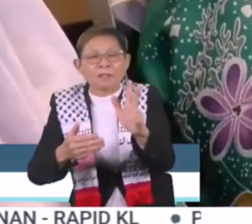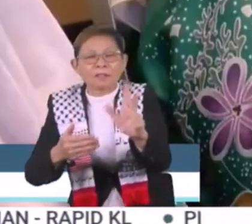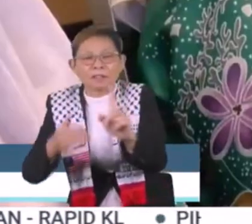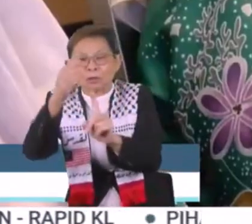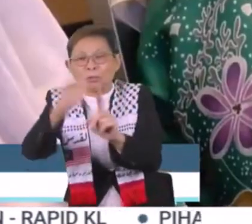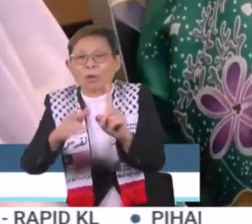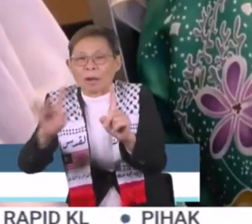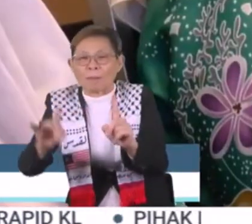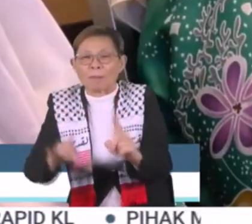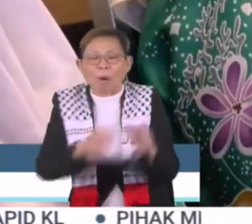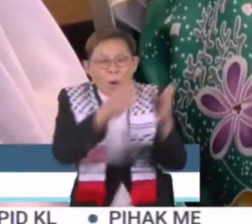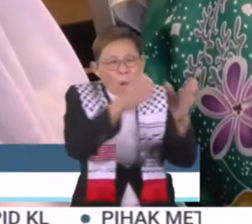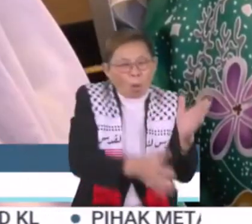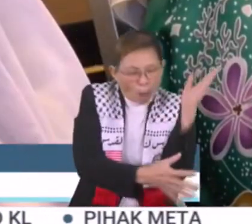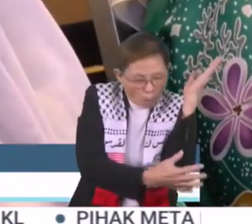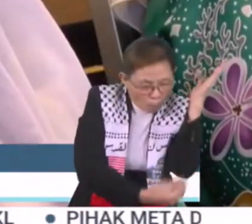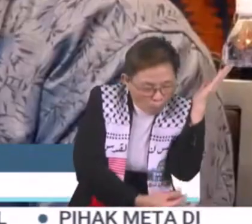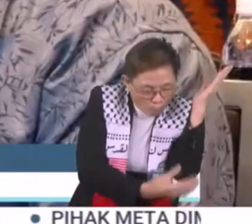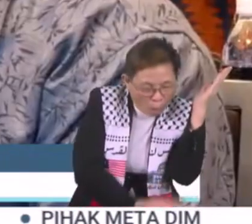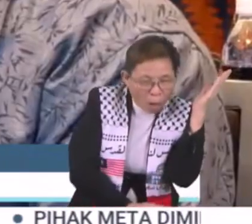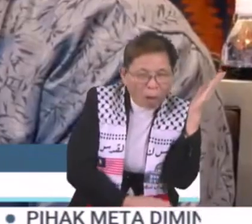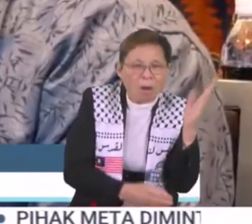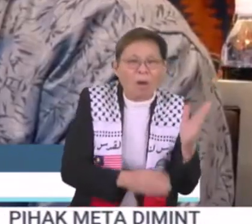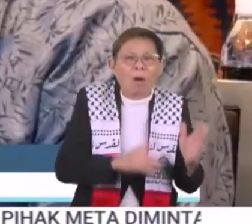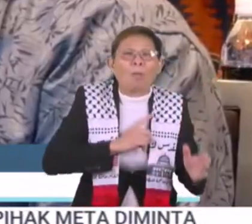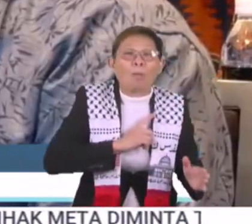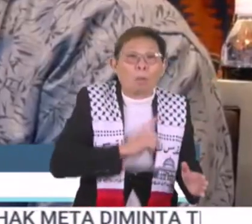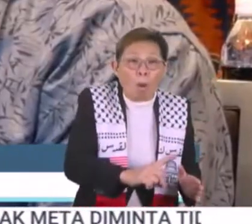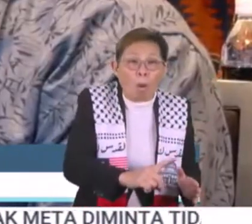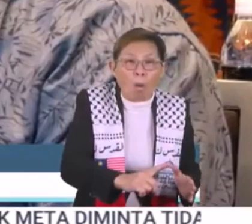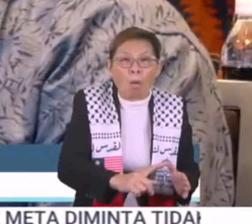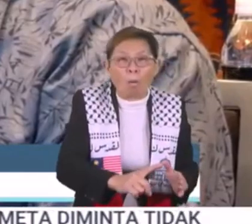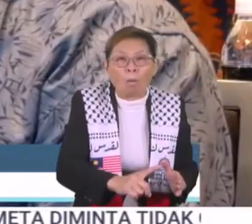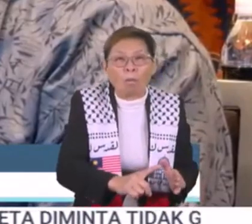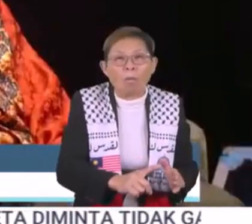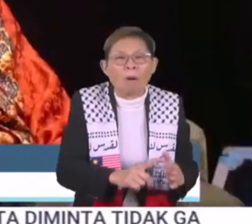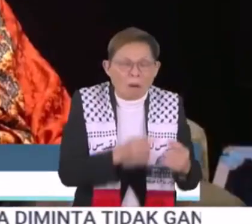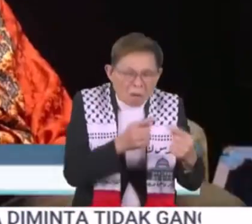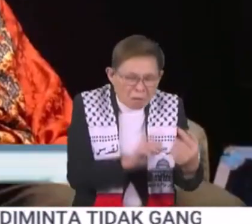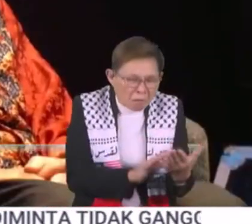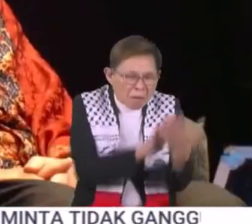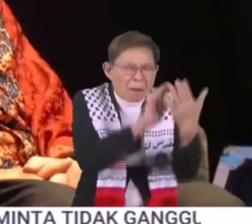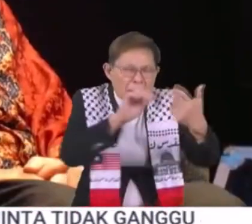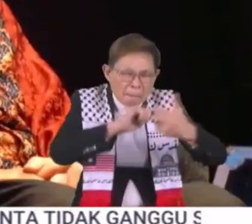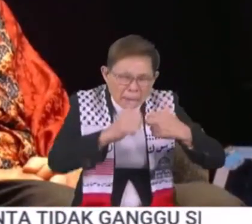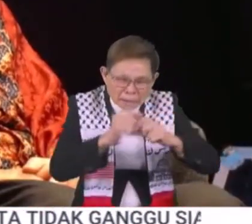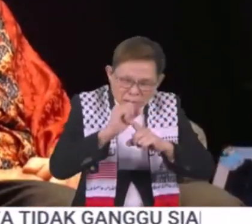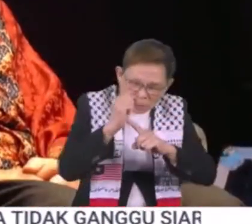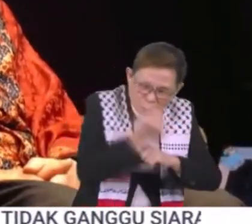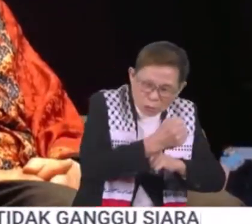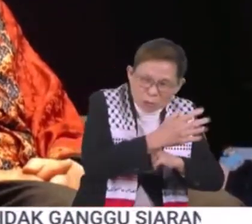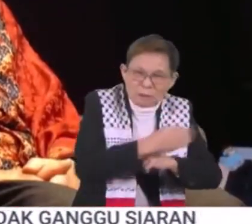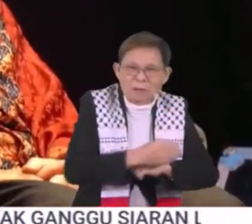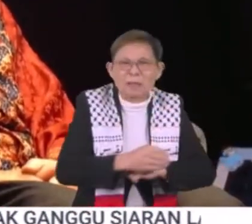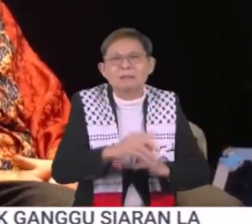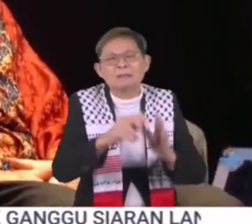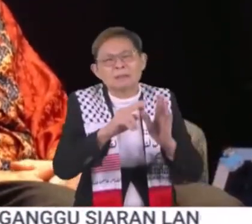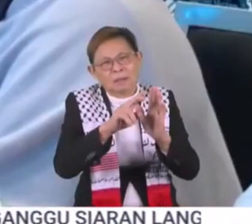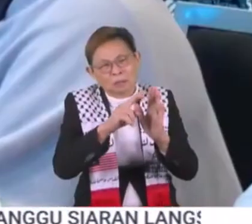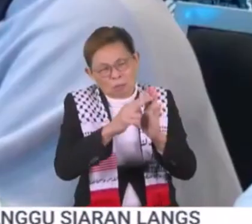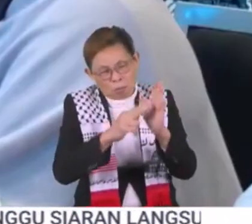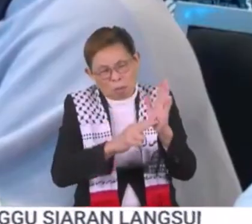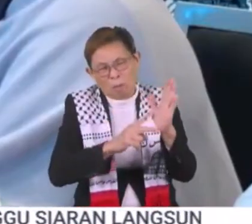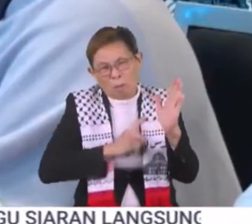depan. Asnaf rikab merujuk kepada seseorang Muslim yang terbelenggu dengan masalah sosial dan akidah